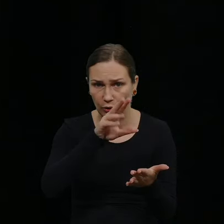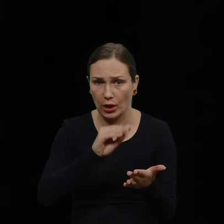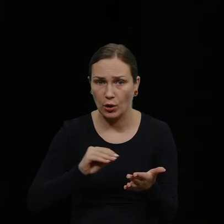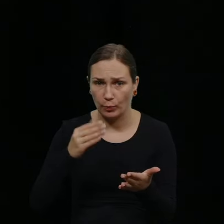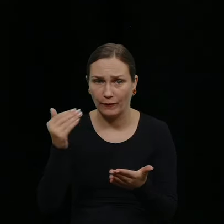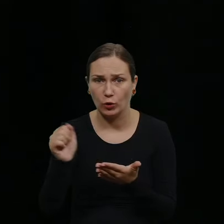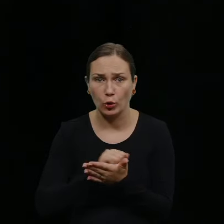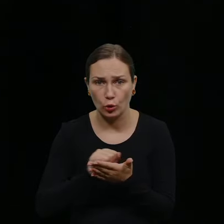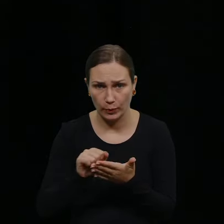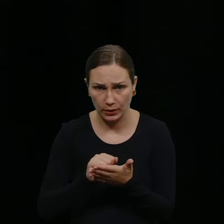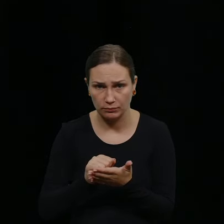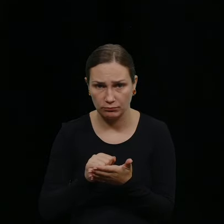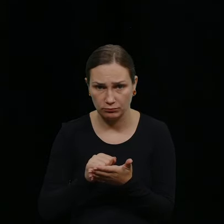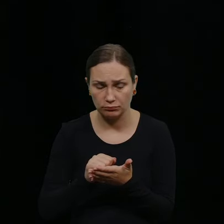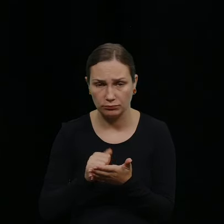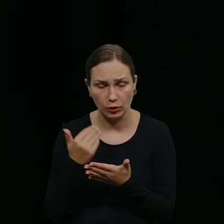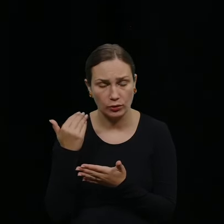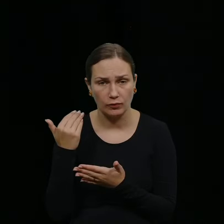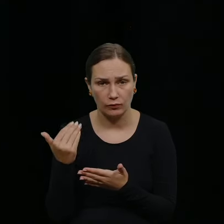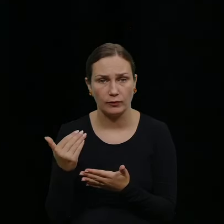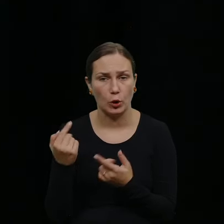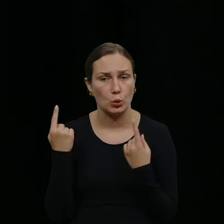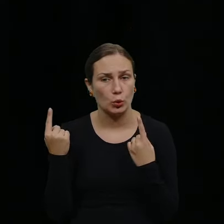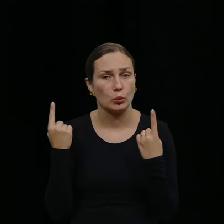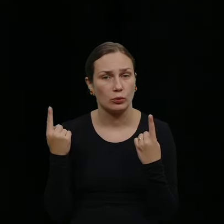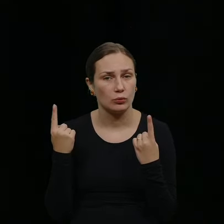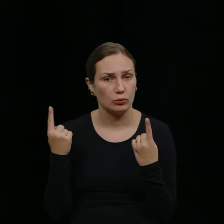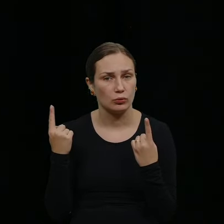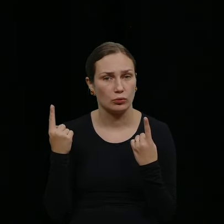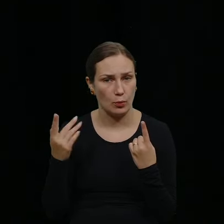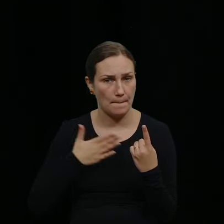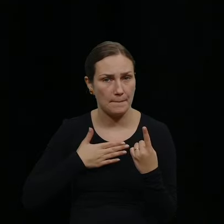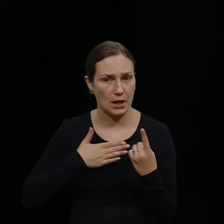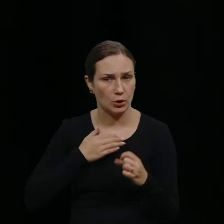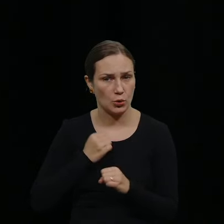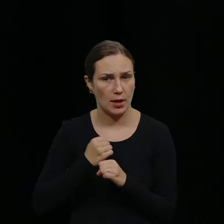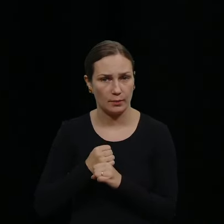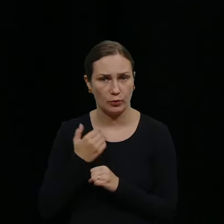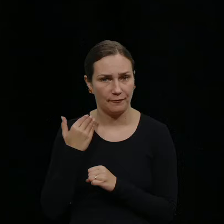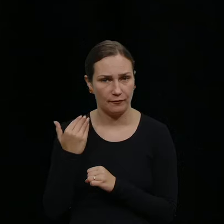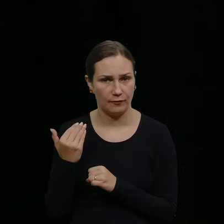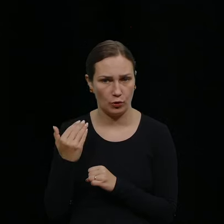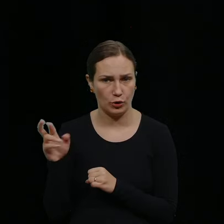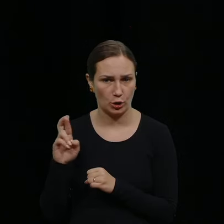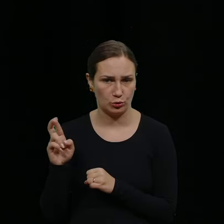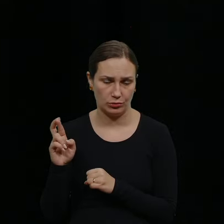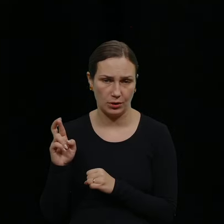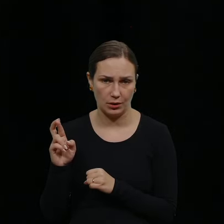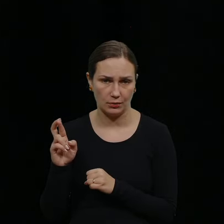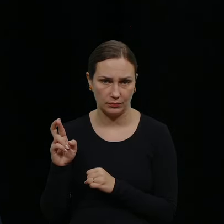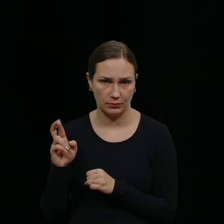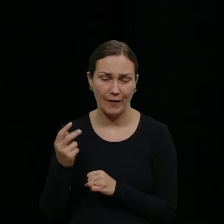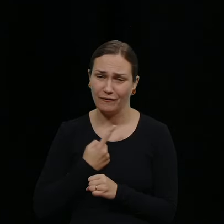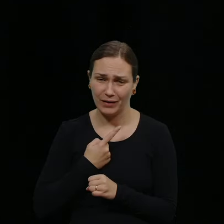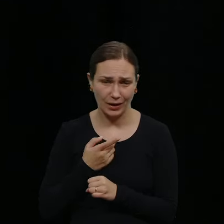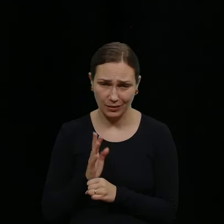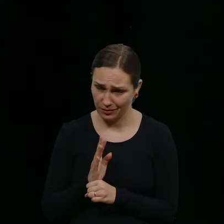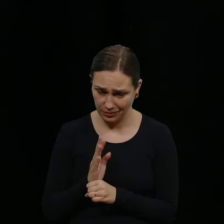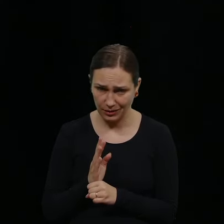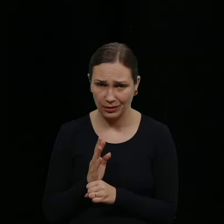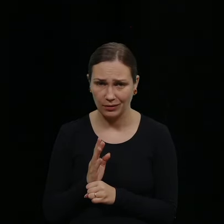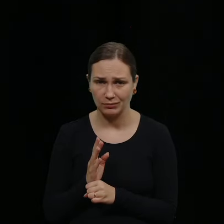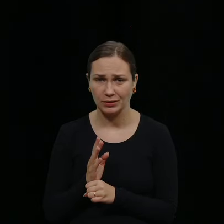europiniais dokumentais. Tai yra tikrai nu, didžiulis, sakyčiau, mano darbo vaisius, ne vieno